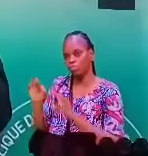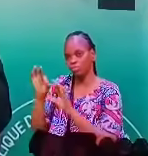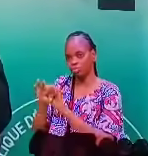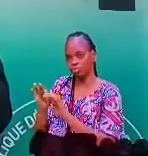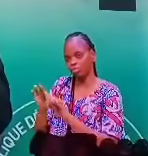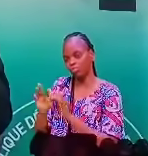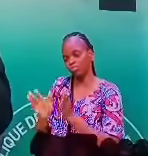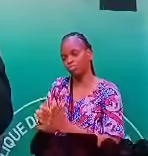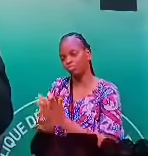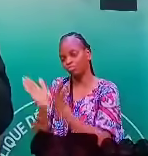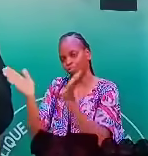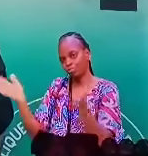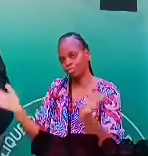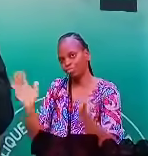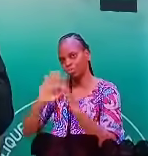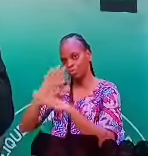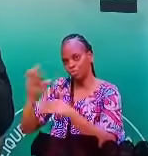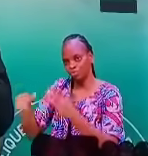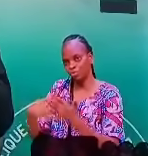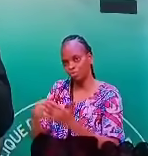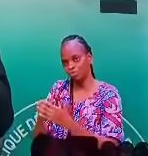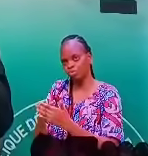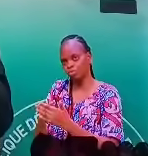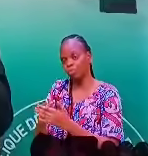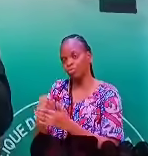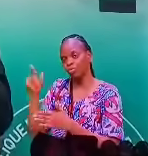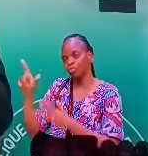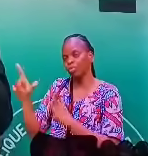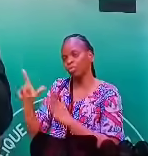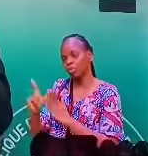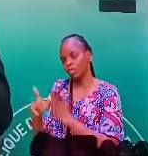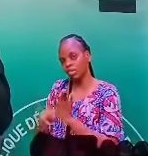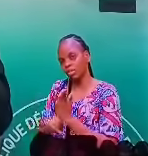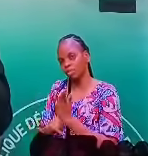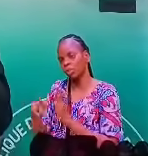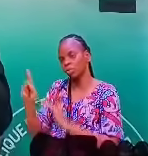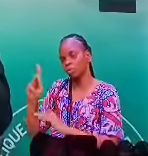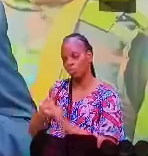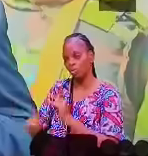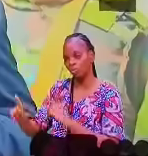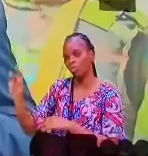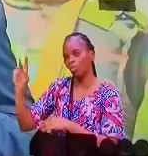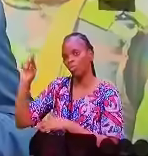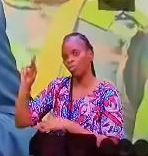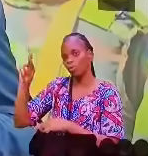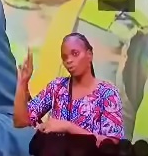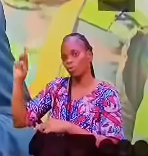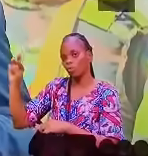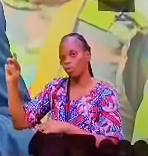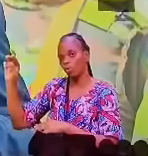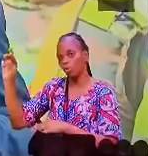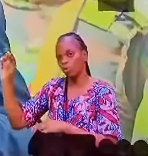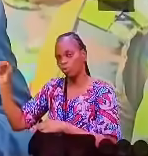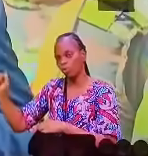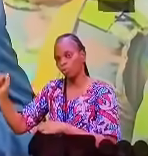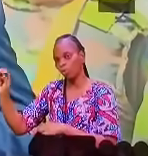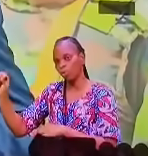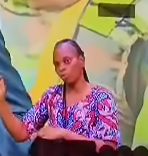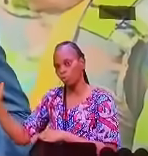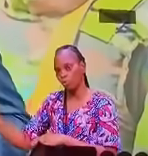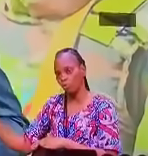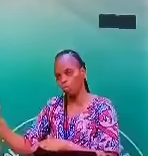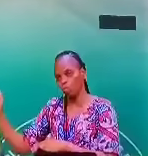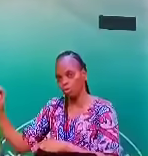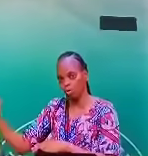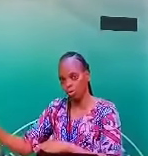ouvert, mais toutes ces choses, je pense que ça peut servir des leçons au peuple rwandais qui a besoin de s'émanciper, d'avoir une parole libérée. Madame la ministre,